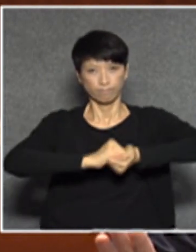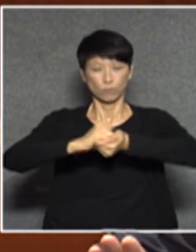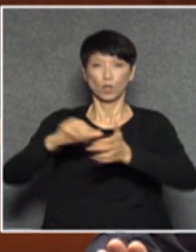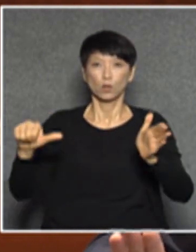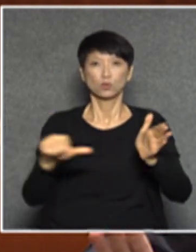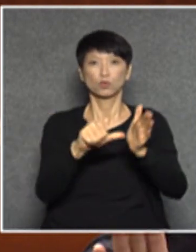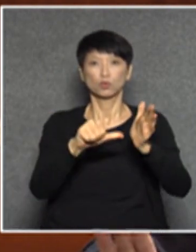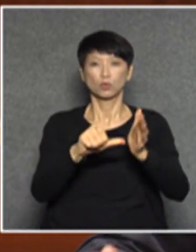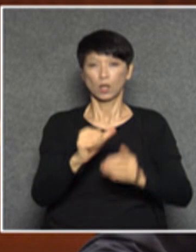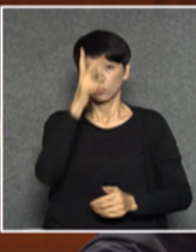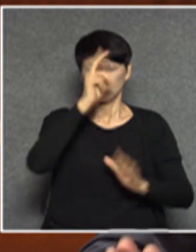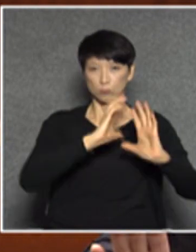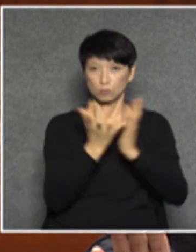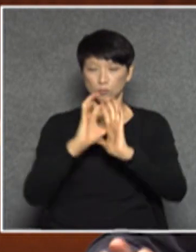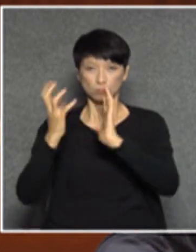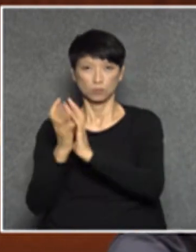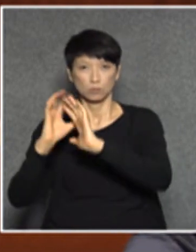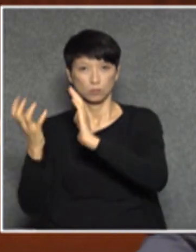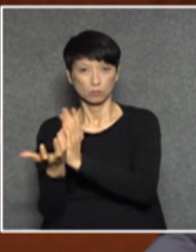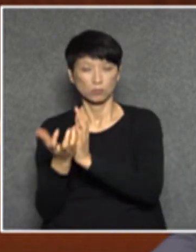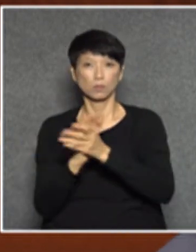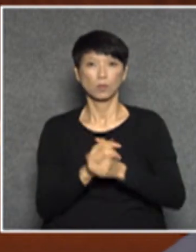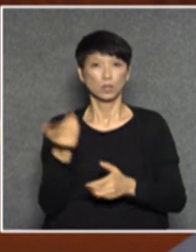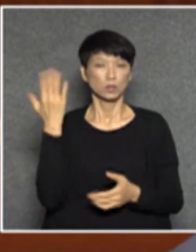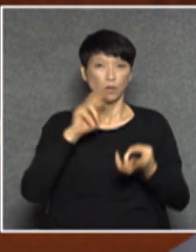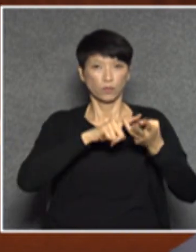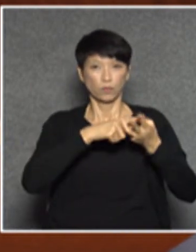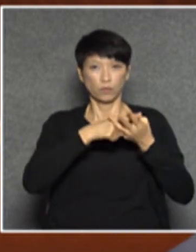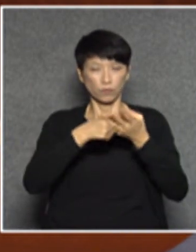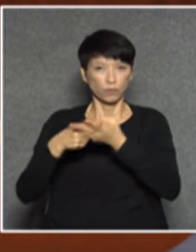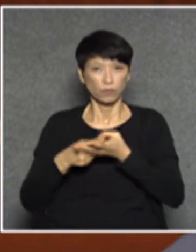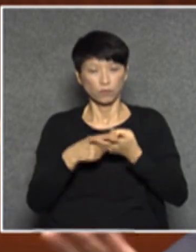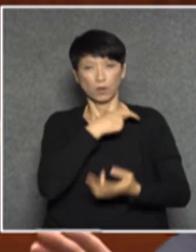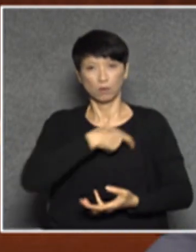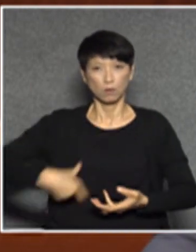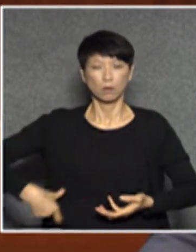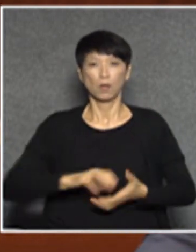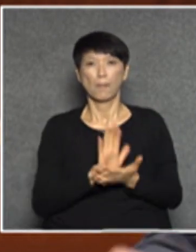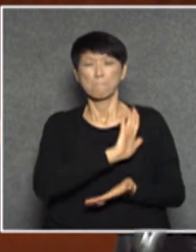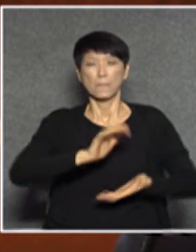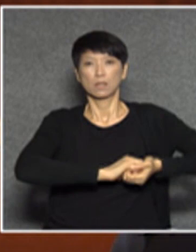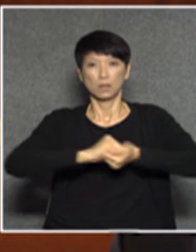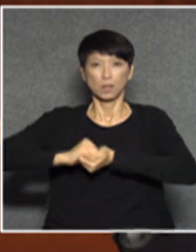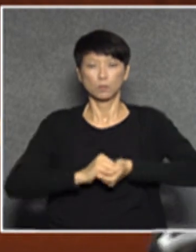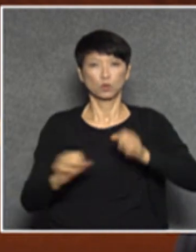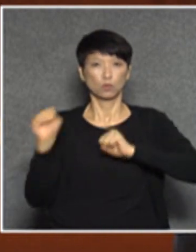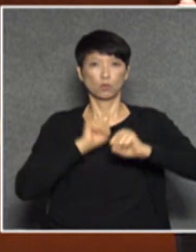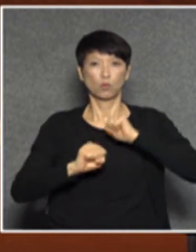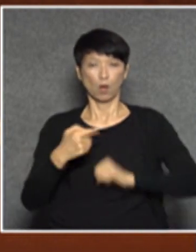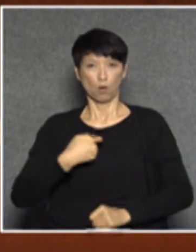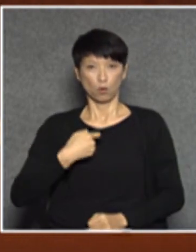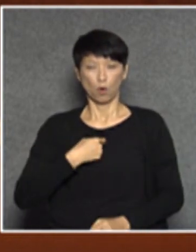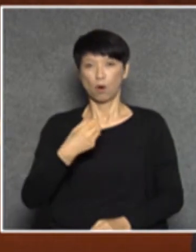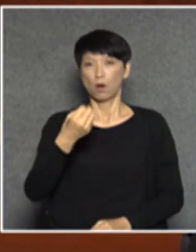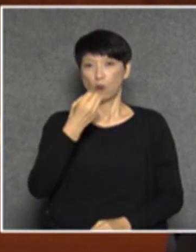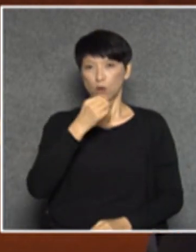哪個黨派，泛民過去提出過，他雖然現在沒有說我收回提出不合作運動，我本人特區政府從來沒